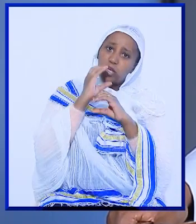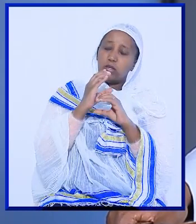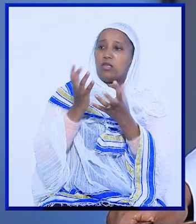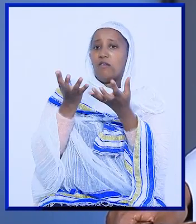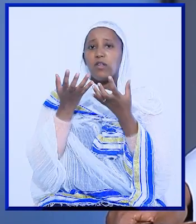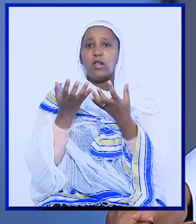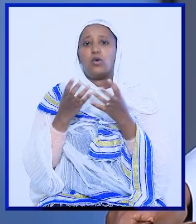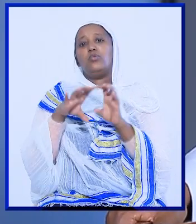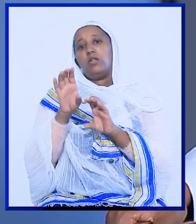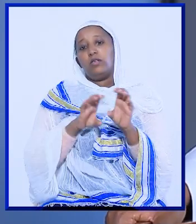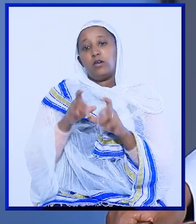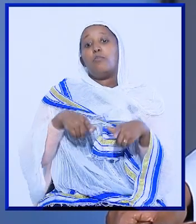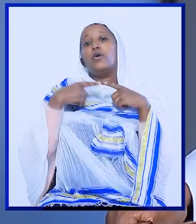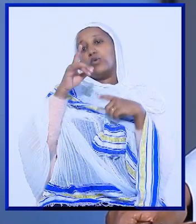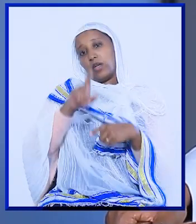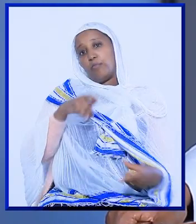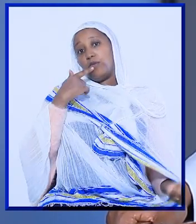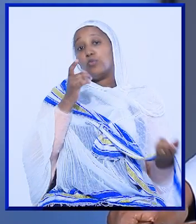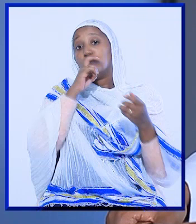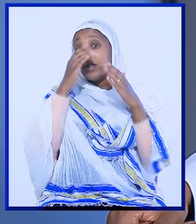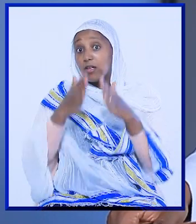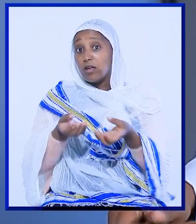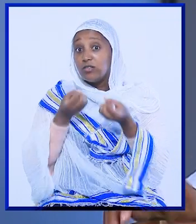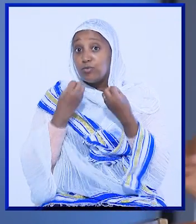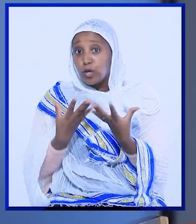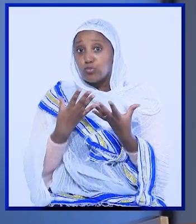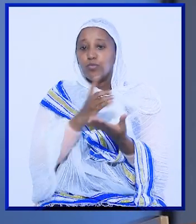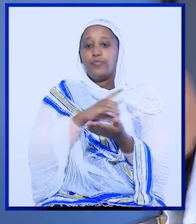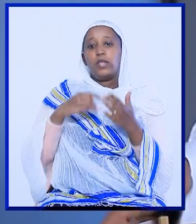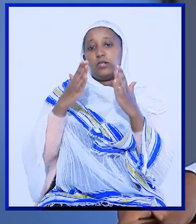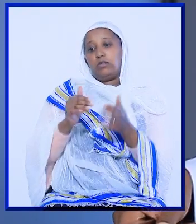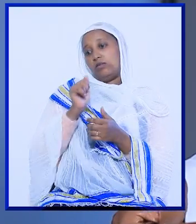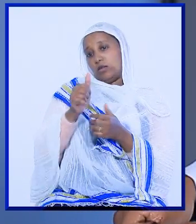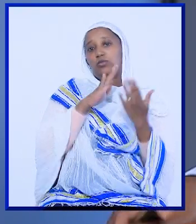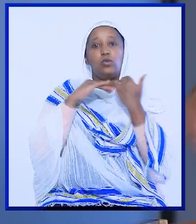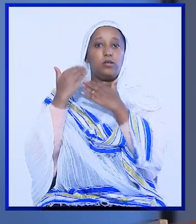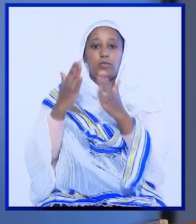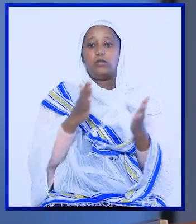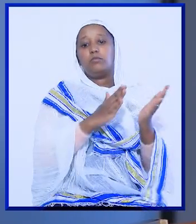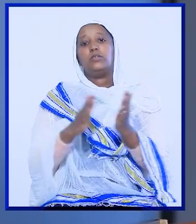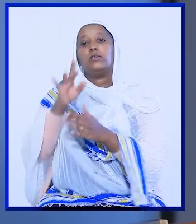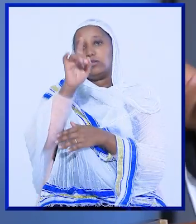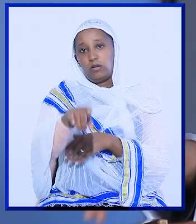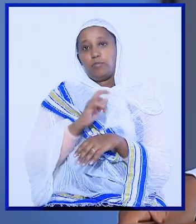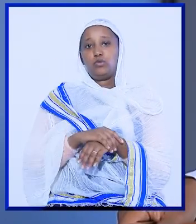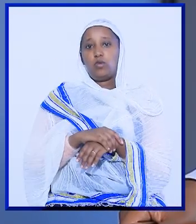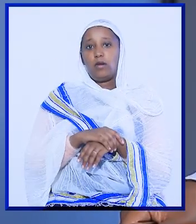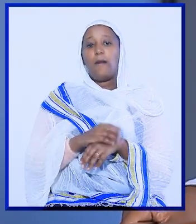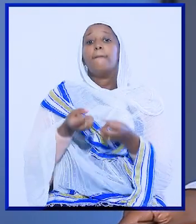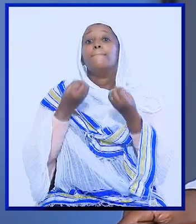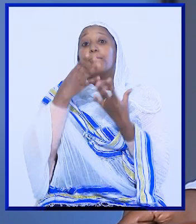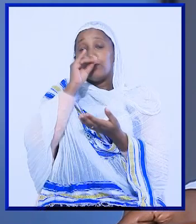የፈለገውን እየበላ የፈለገውን እየጠጣ የፈለገውን እያደረገ መኖር ይገባዋል የሚሉ ሐሰተኞች ሲበረክቱ ክርስቲያኖች ራሳቸውን